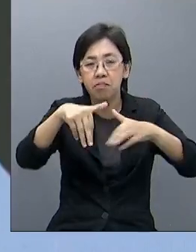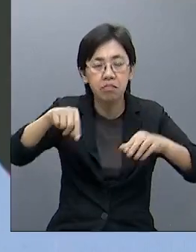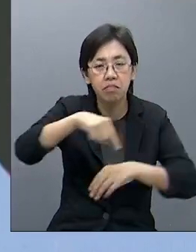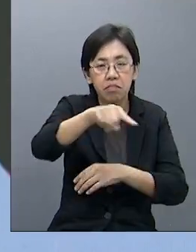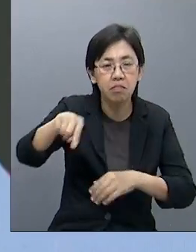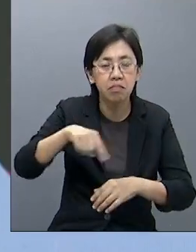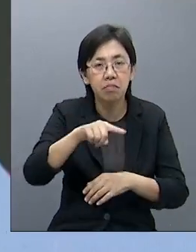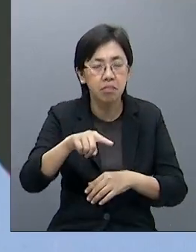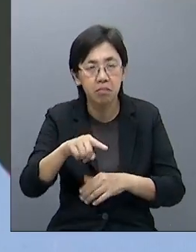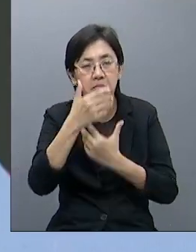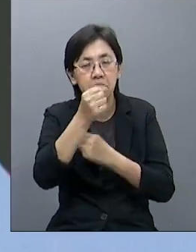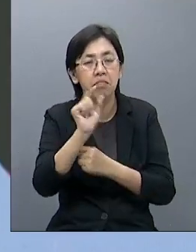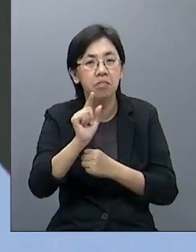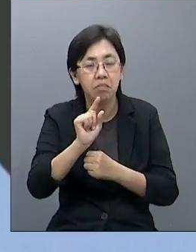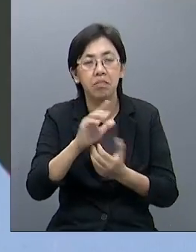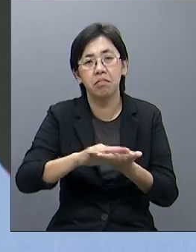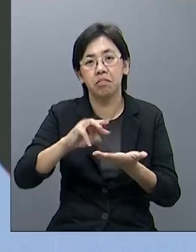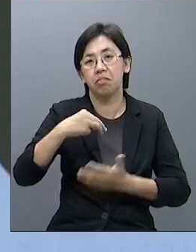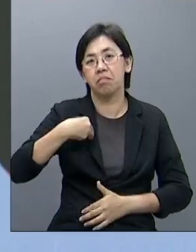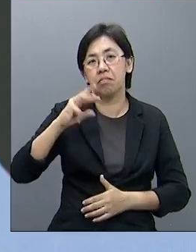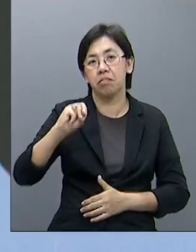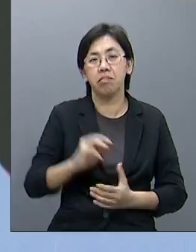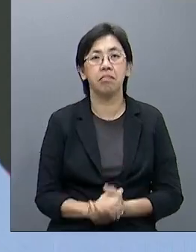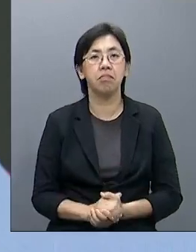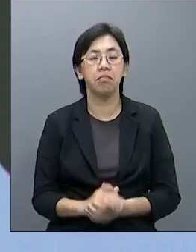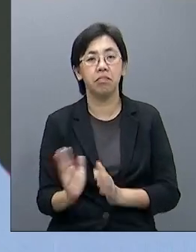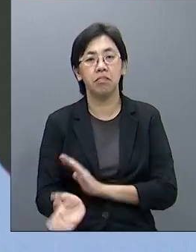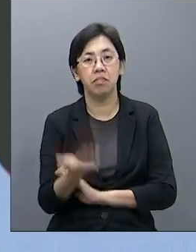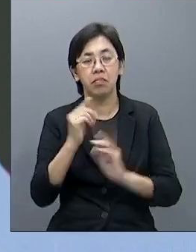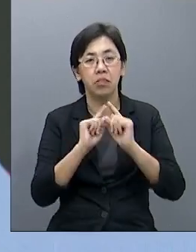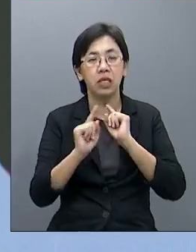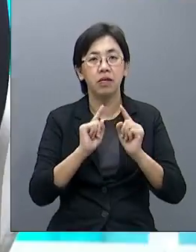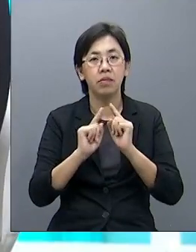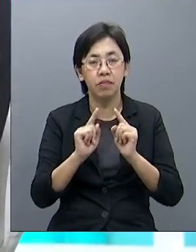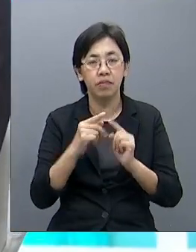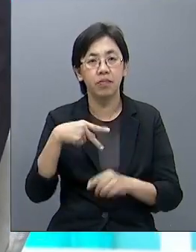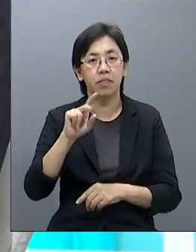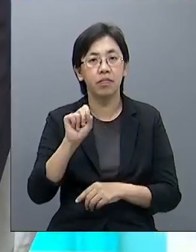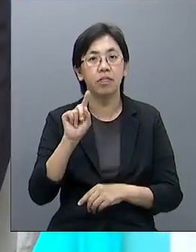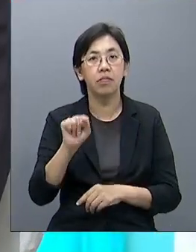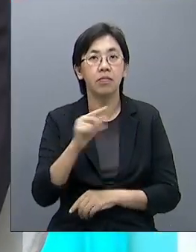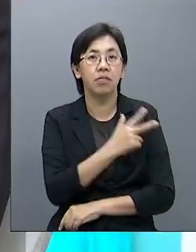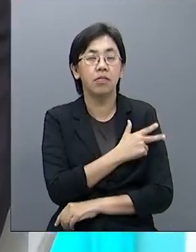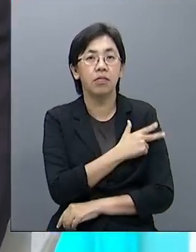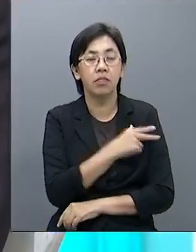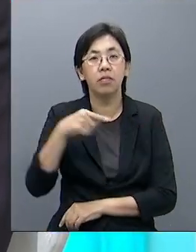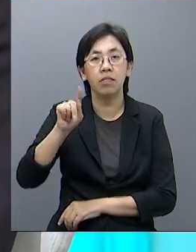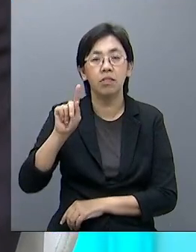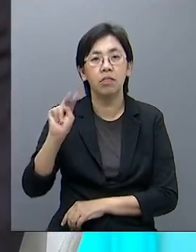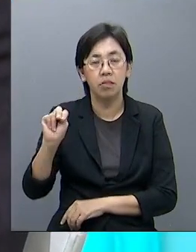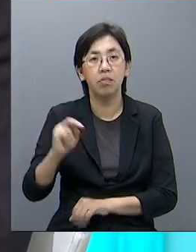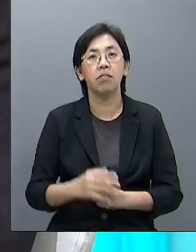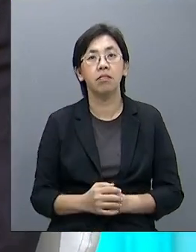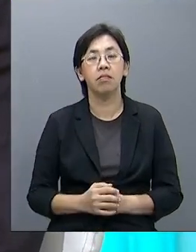คมได้นั่ก็คือ มหาวุทยาลัยมกดครอี้ค่ะ rung phourcesคุยกั่ผู้ช่วยสัตรอจาร์ậbr. ปารโนลาษ์รุษ